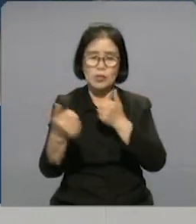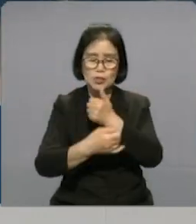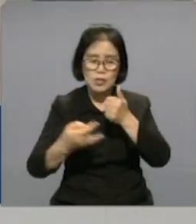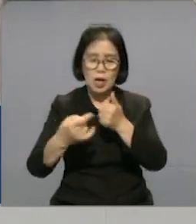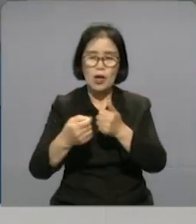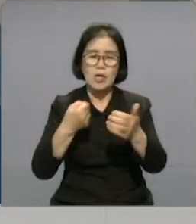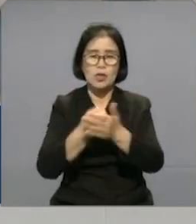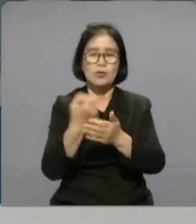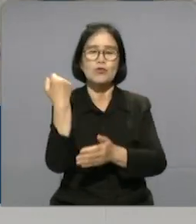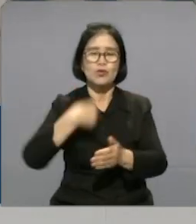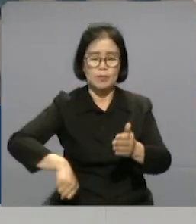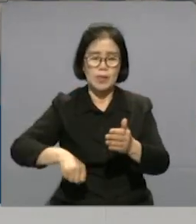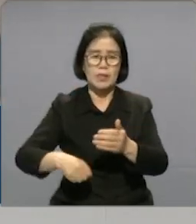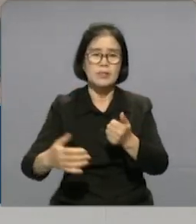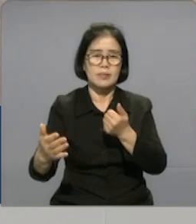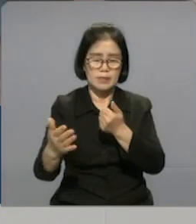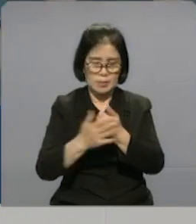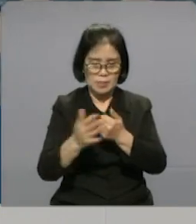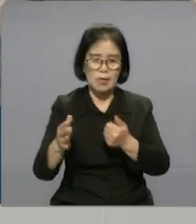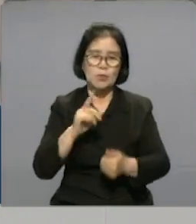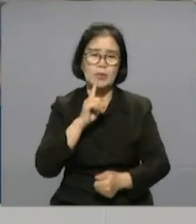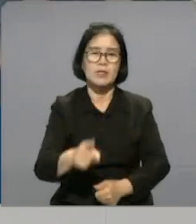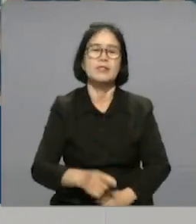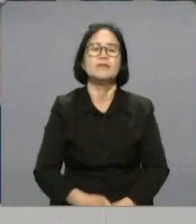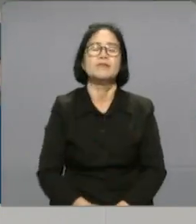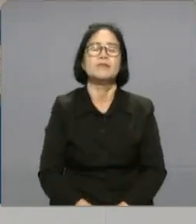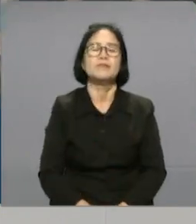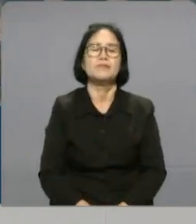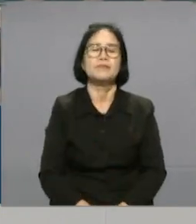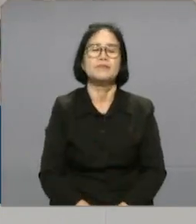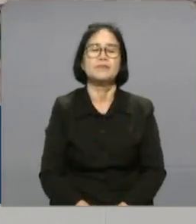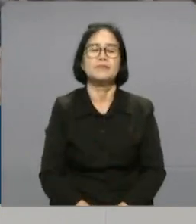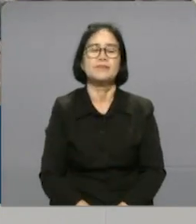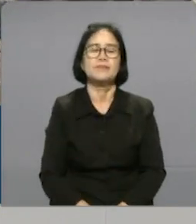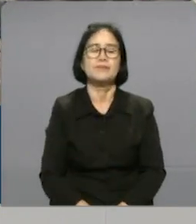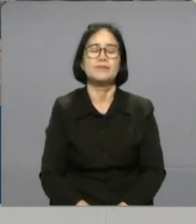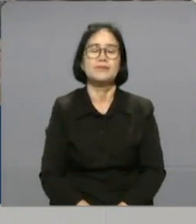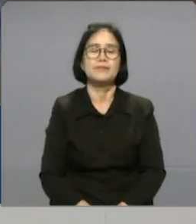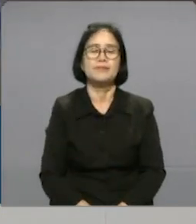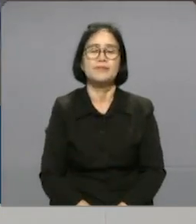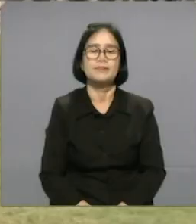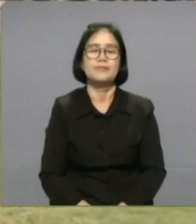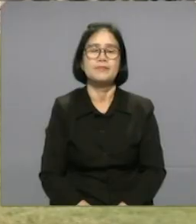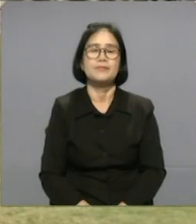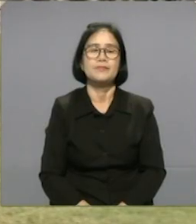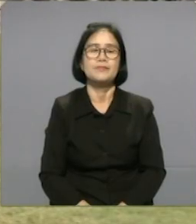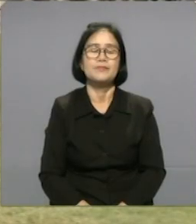결의를 위반하는 심각한 도발을 감행했다고 규탄했습니다 김민주 기자입니다